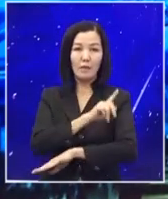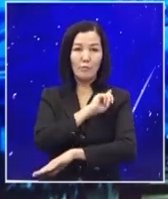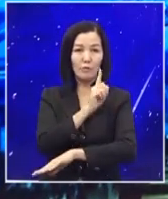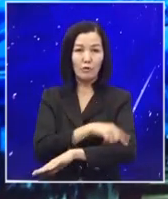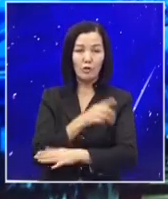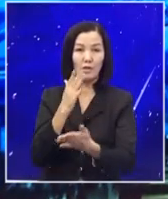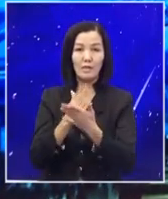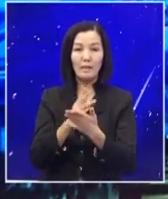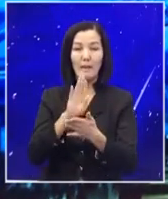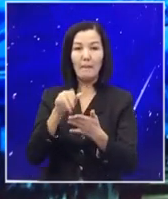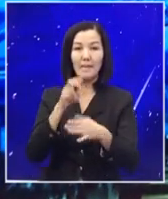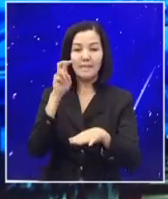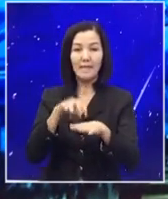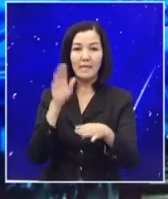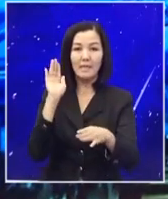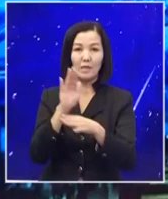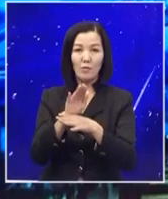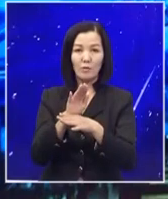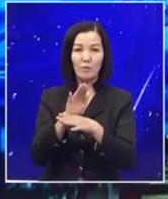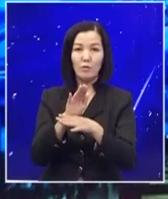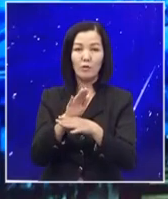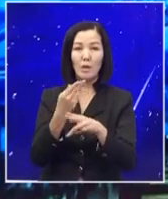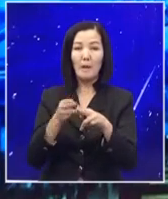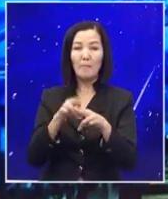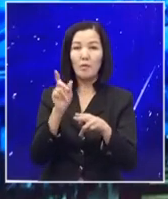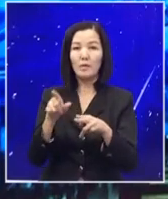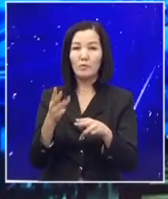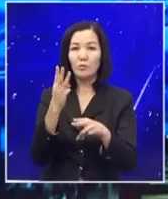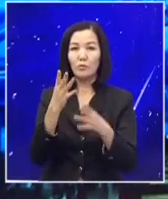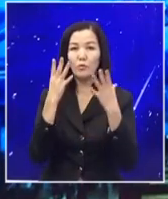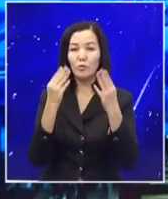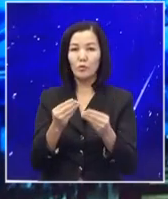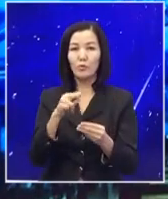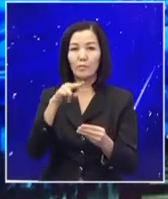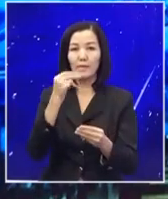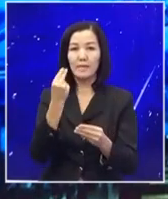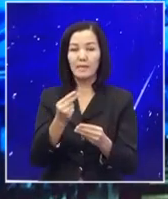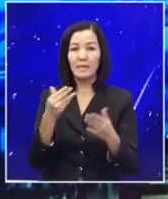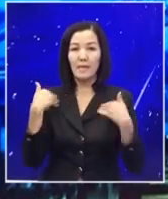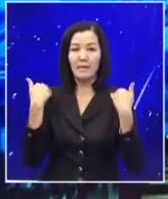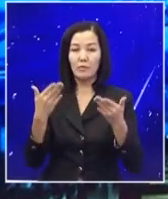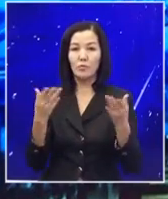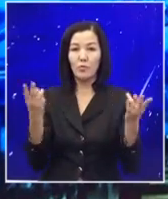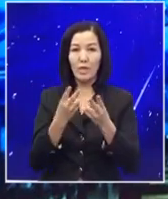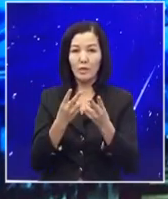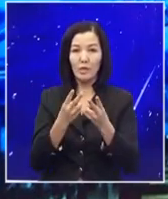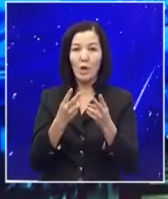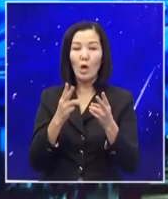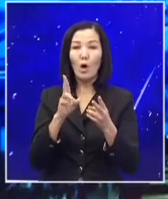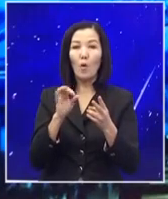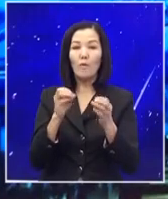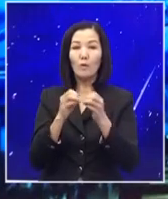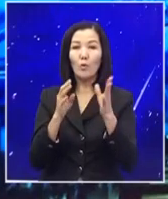Мемлекеттік бас санитардың жаңа қаулысы бойынша бұл азаматтар 3 тәулік бұрын ПЦР анықтамаларын ұсынуы қажет. COVID-19-ға